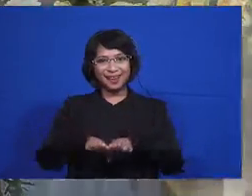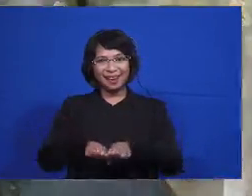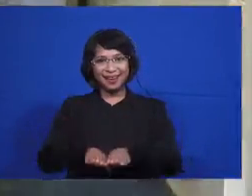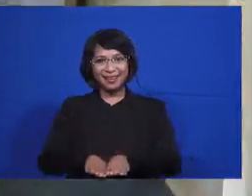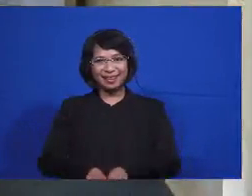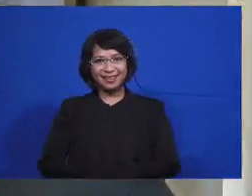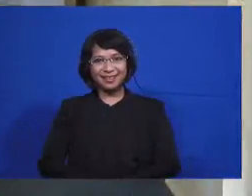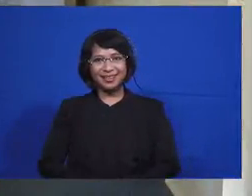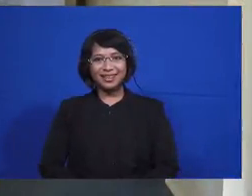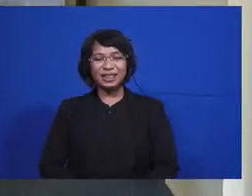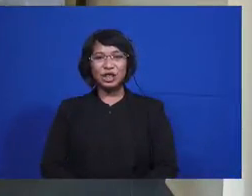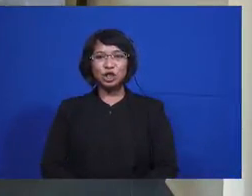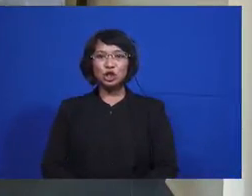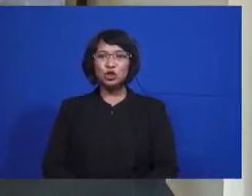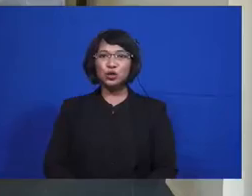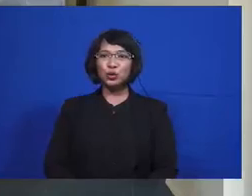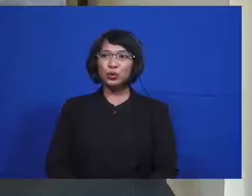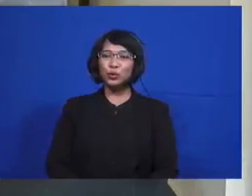selesai.